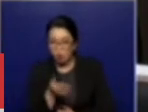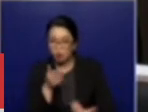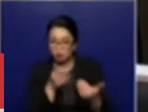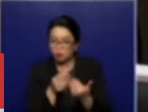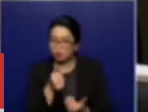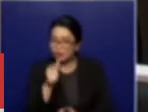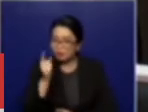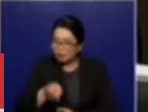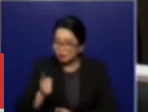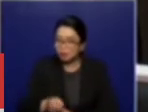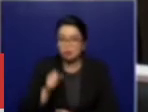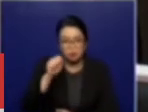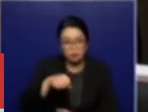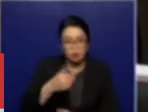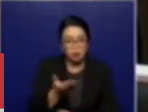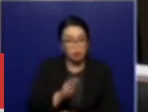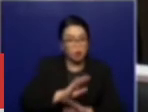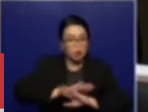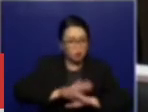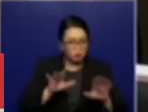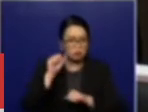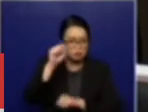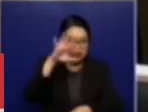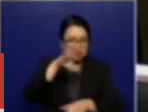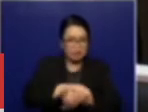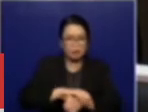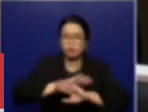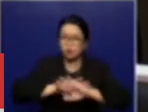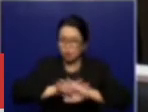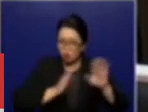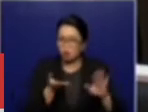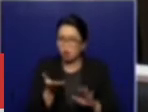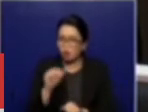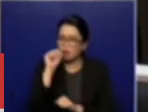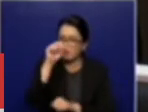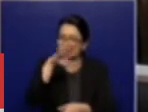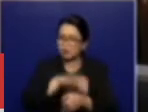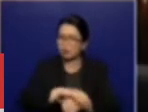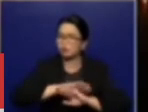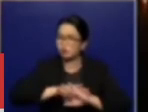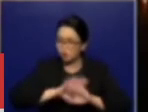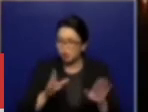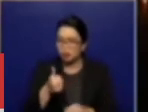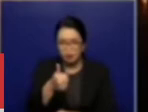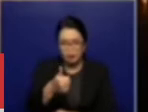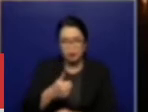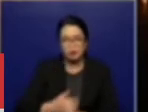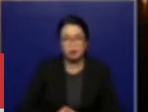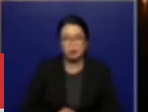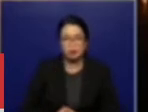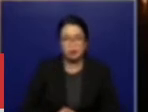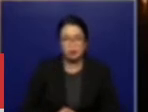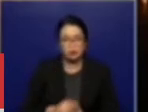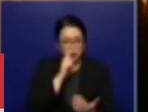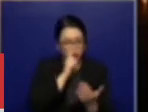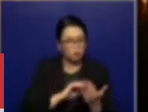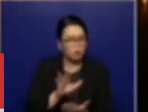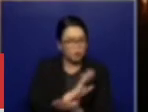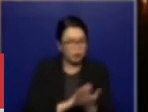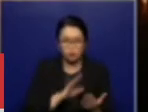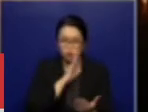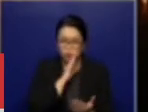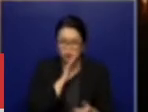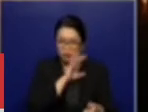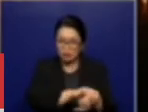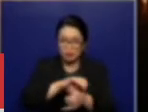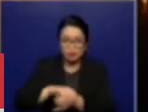วข้องทั้งหมดยกเลิกหมายจับเลยครับยกเลิกหมายจับของเยาวชนทั่วประเทศบรรยากาศถ้าเกิดขึ้นจริงนะ